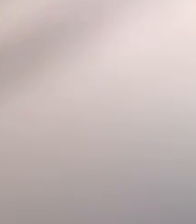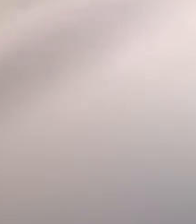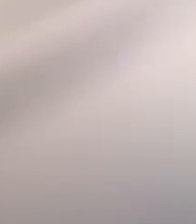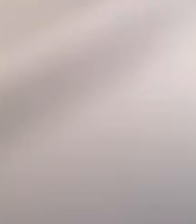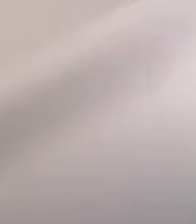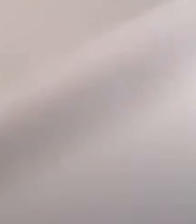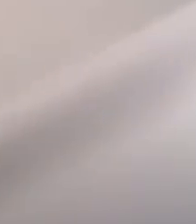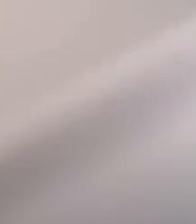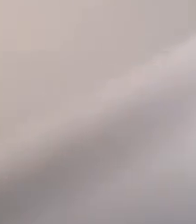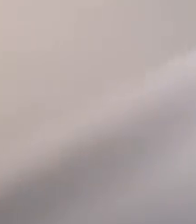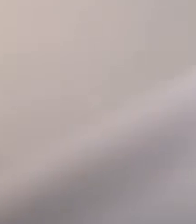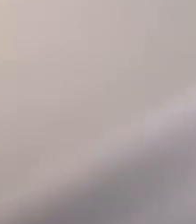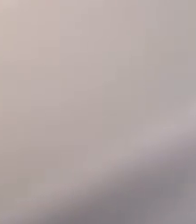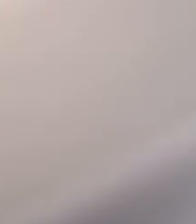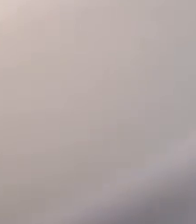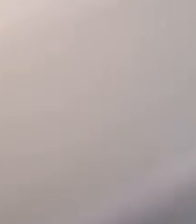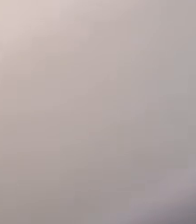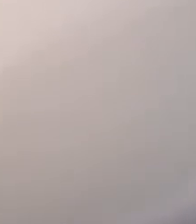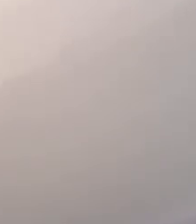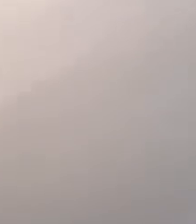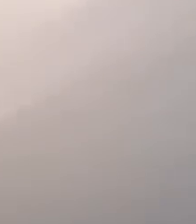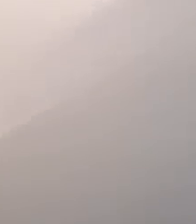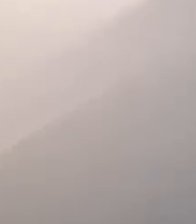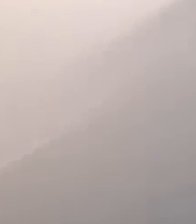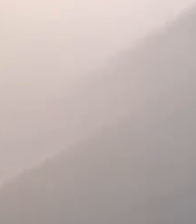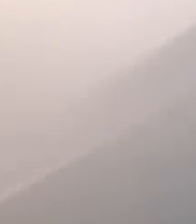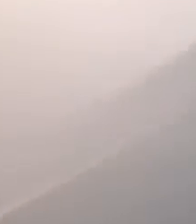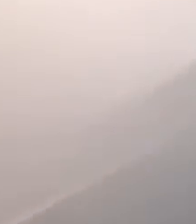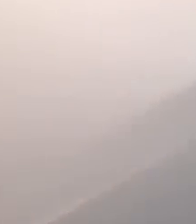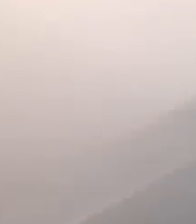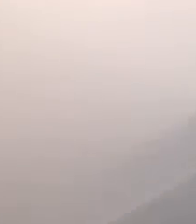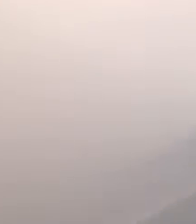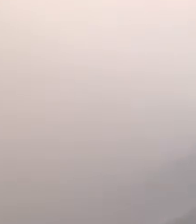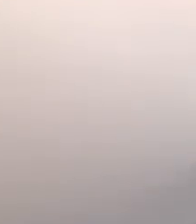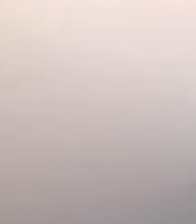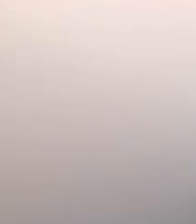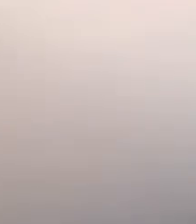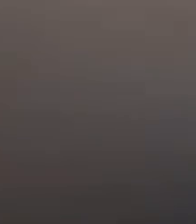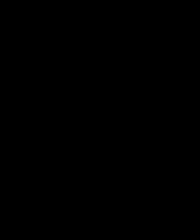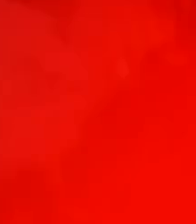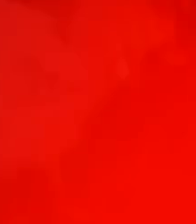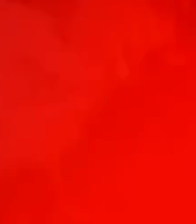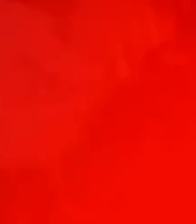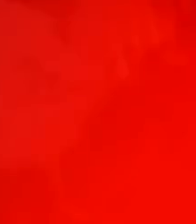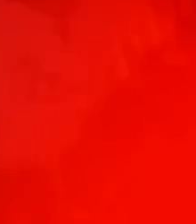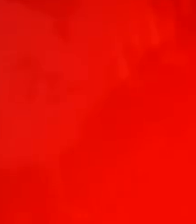TV at sa www.gmanews.tv.